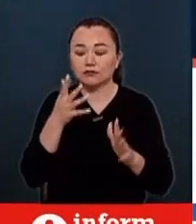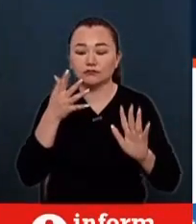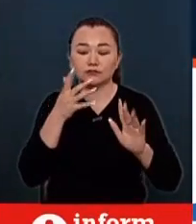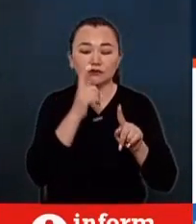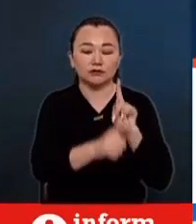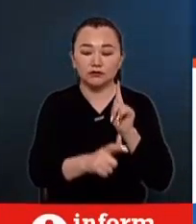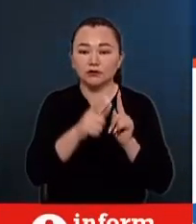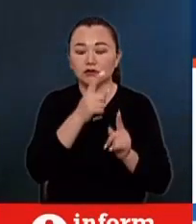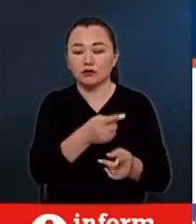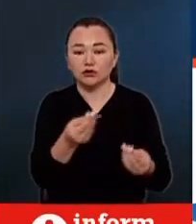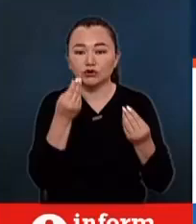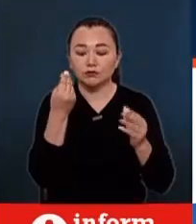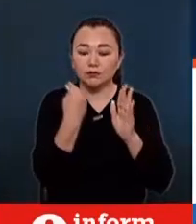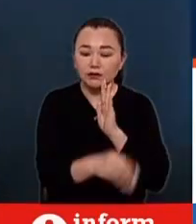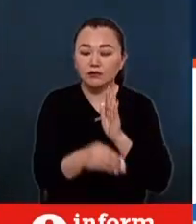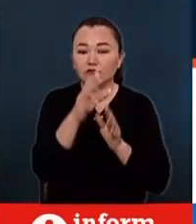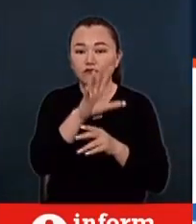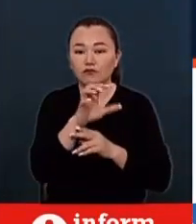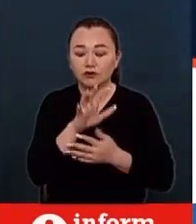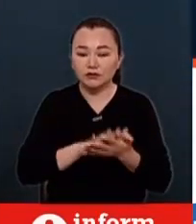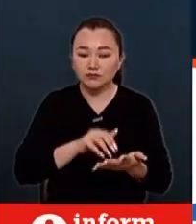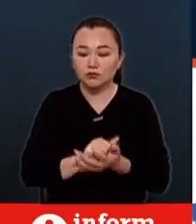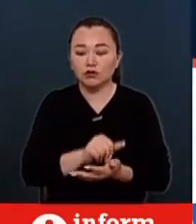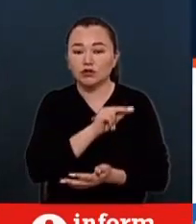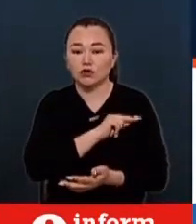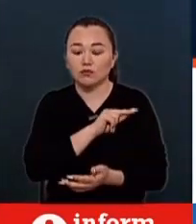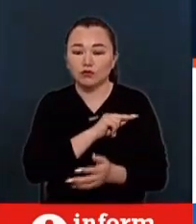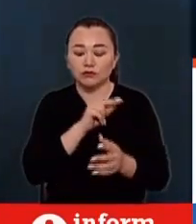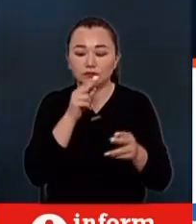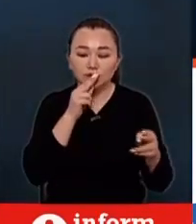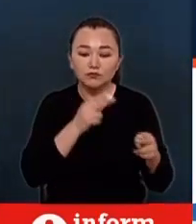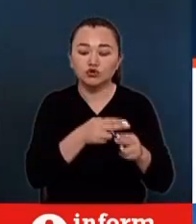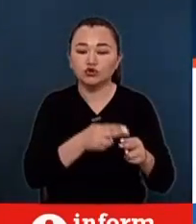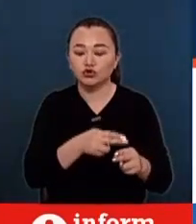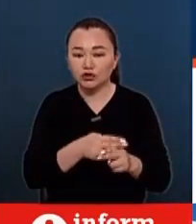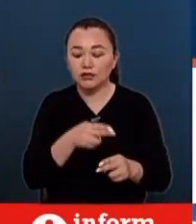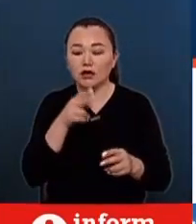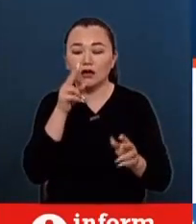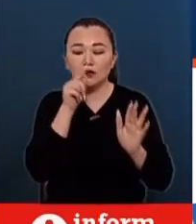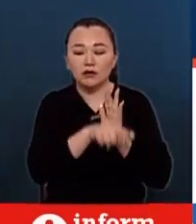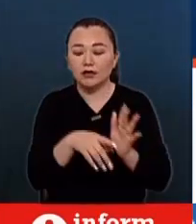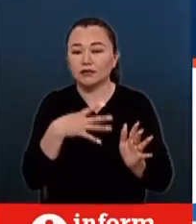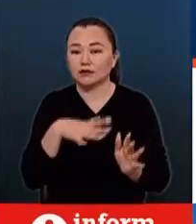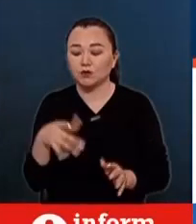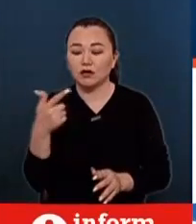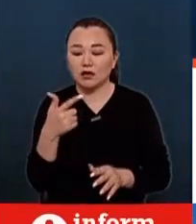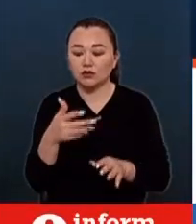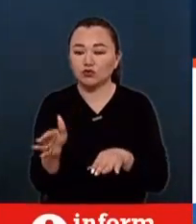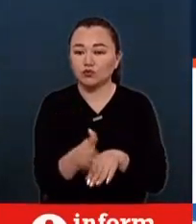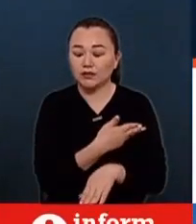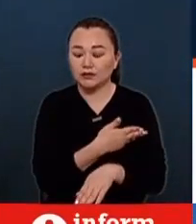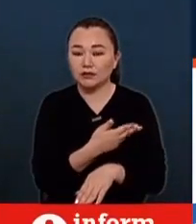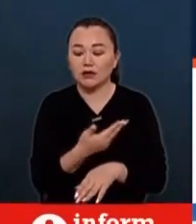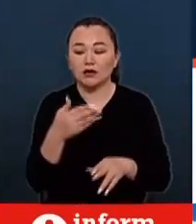келтіру, сондай-ақ оның суретін бүлдіру, оның заңды қызметіне кедергі жасау, тұңғыш президентке қол сұқпаушылық кепілдігін жою үшін